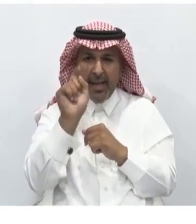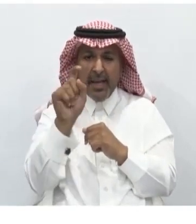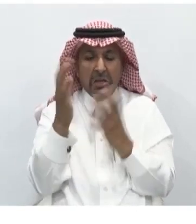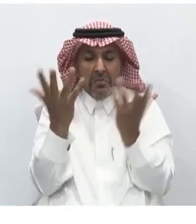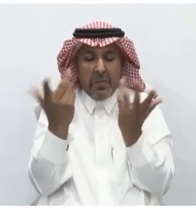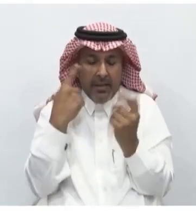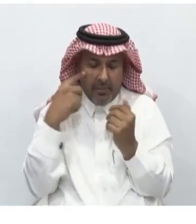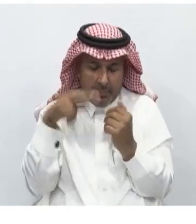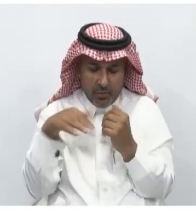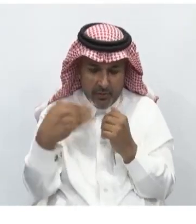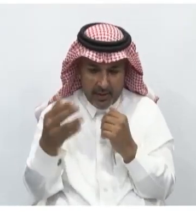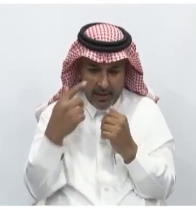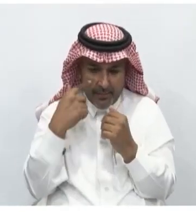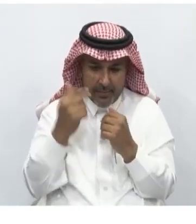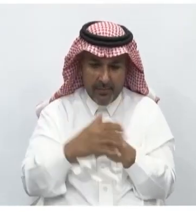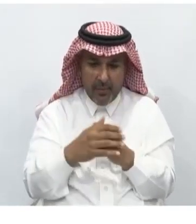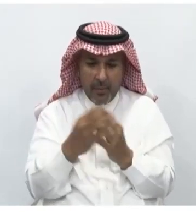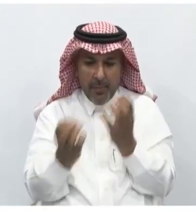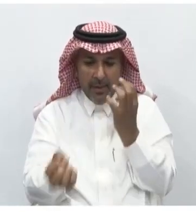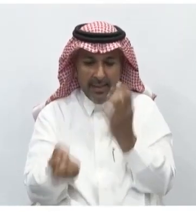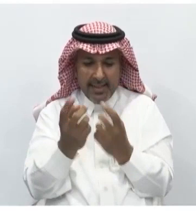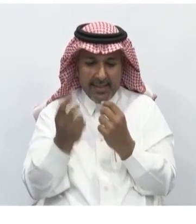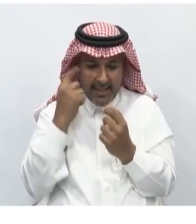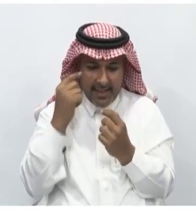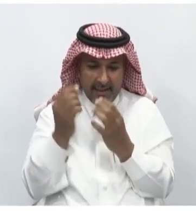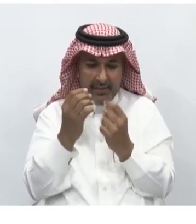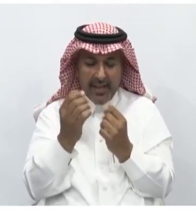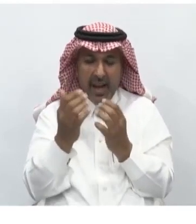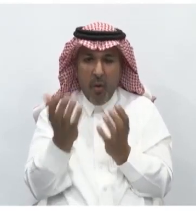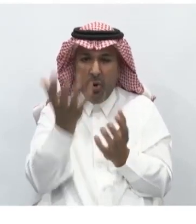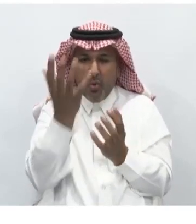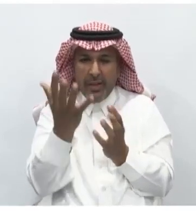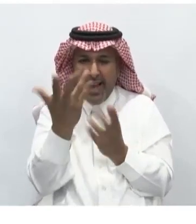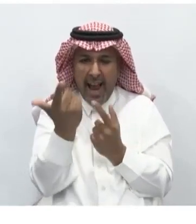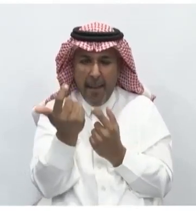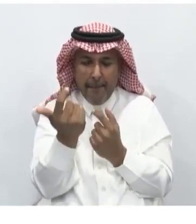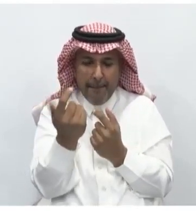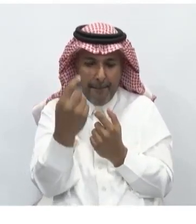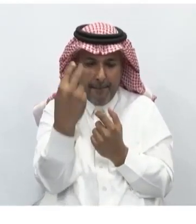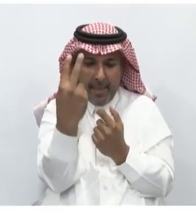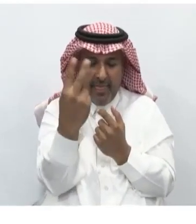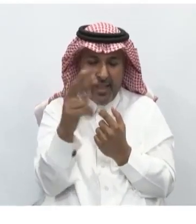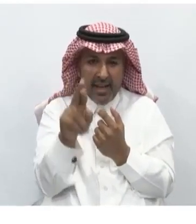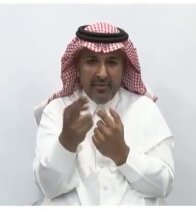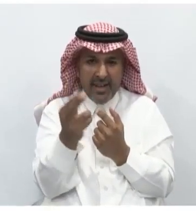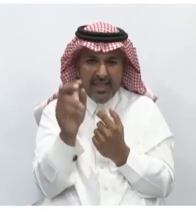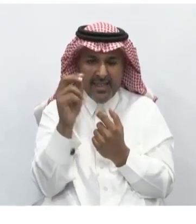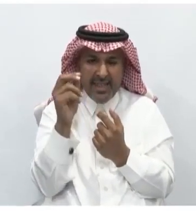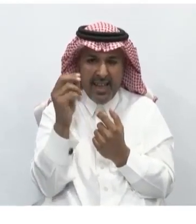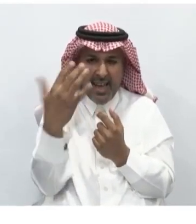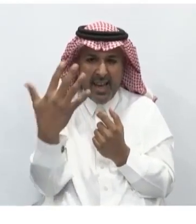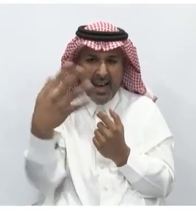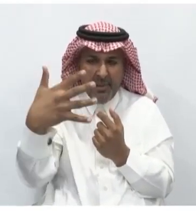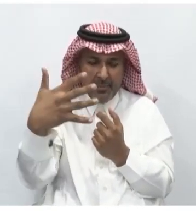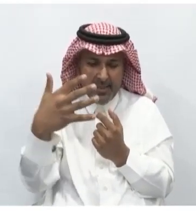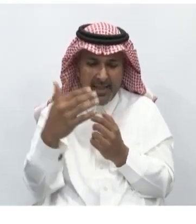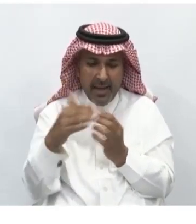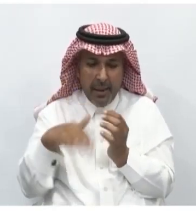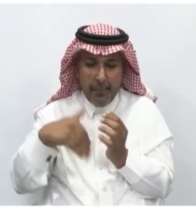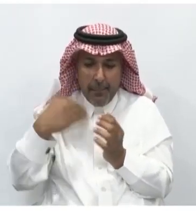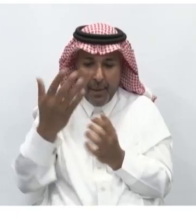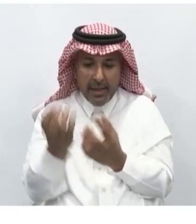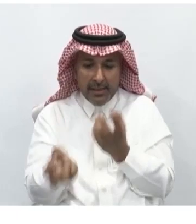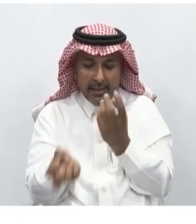وبعد التسخين 1.59 جرام بقي من كبريتات النحاس اللامائية